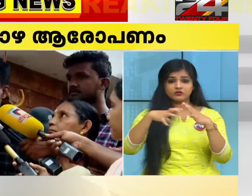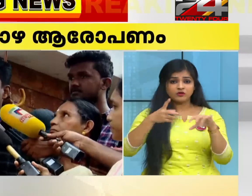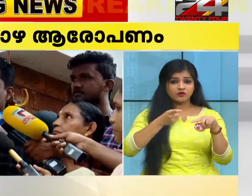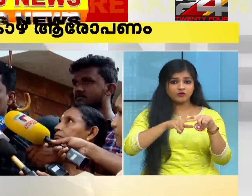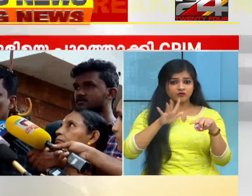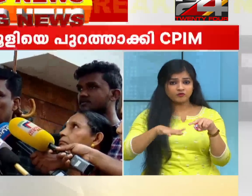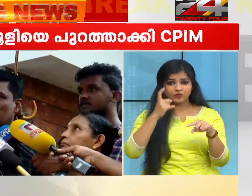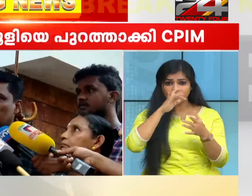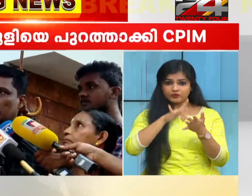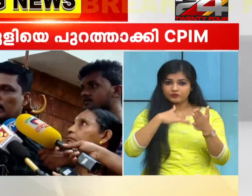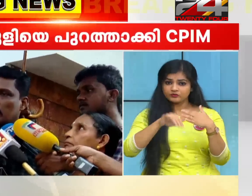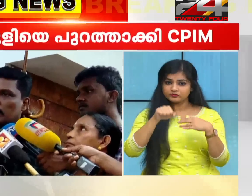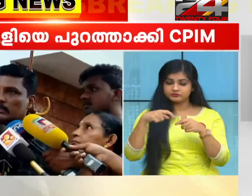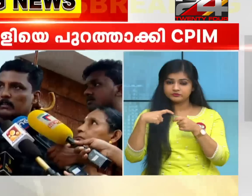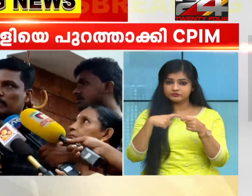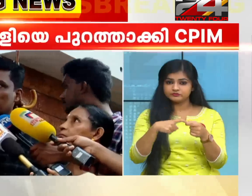സമയത്ത്?